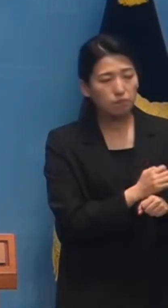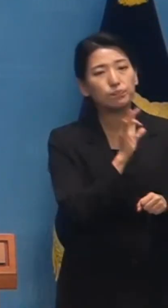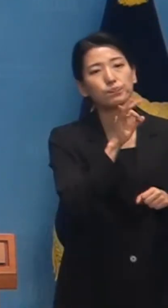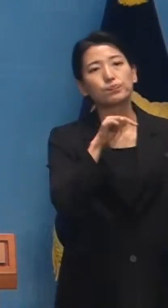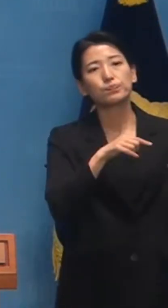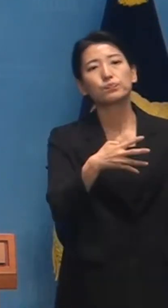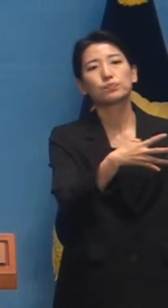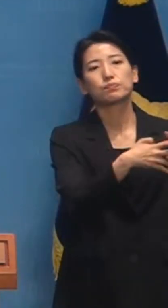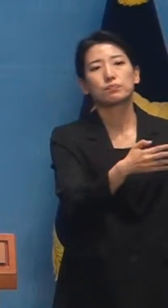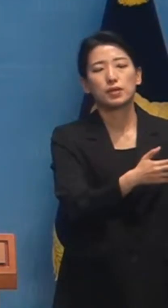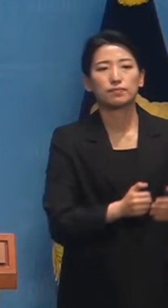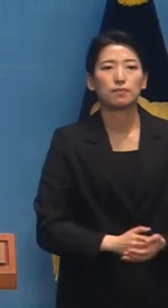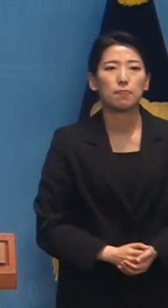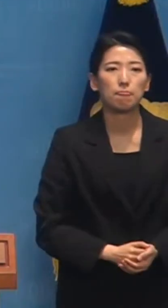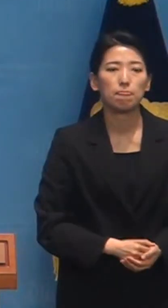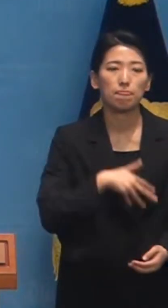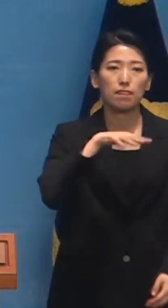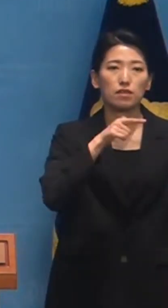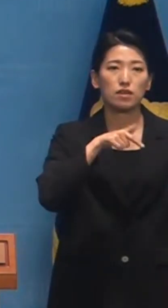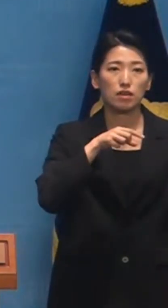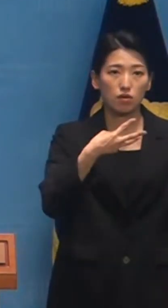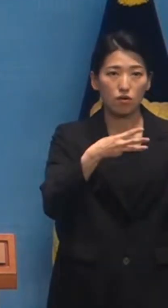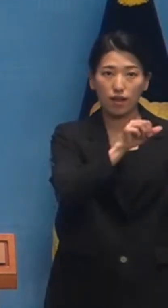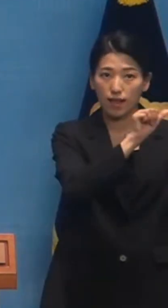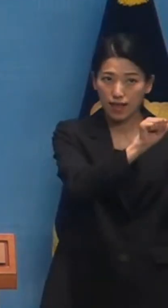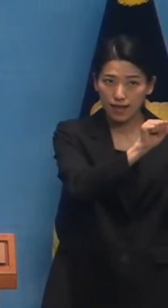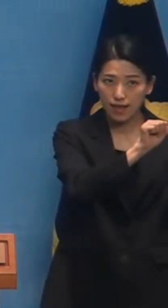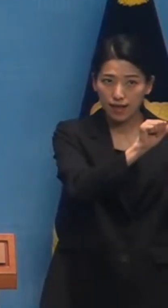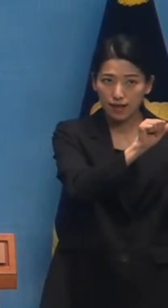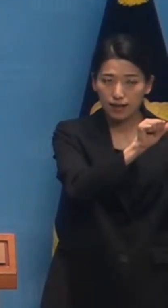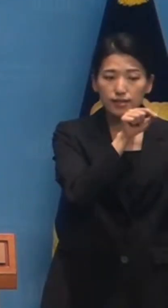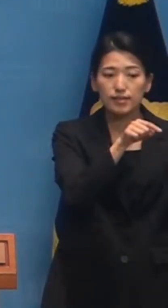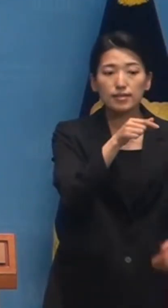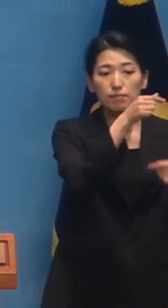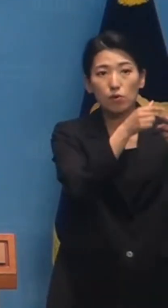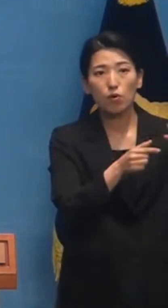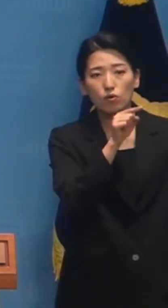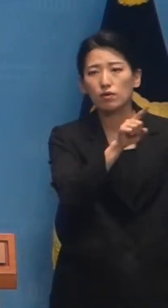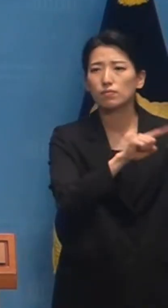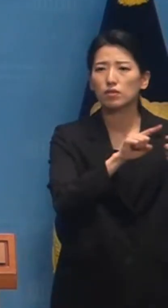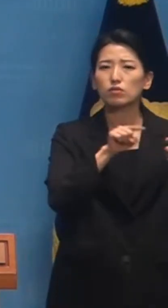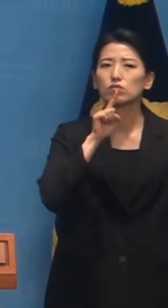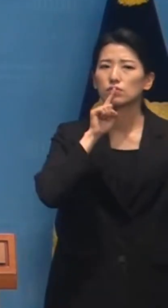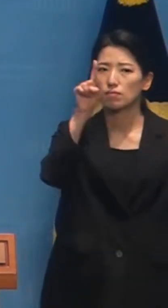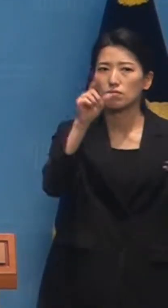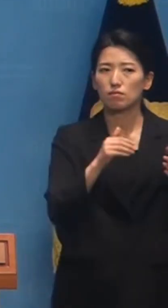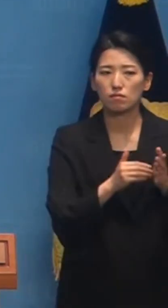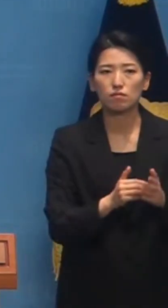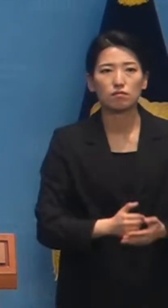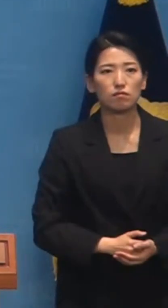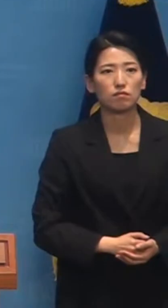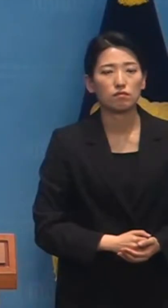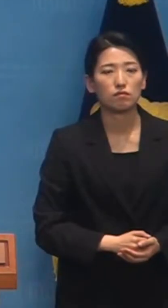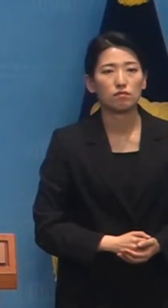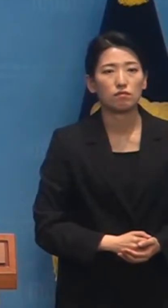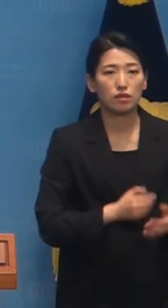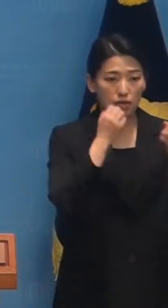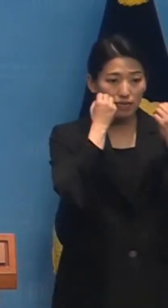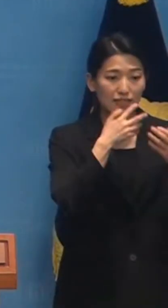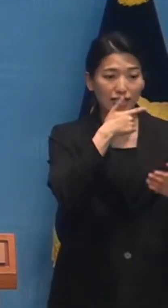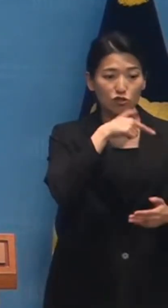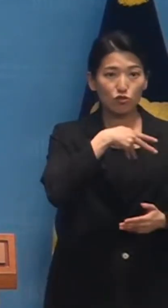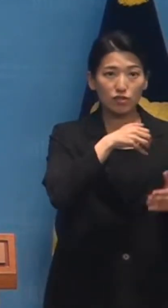채널A 돌직구쇼, 김진애 돌직구쇼 허위사실 유포 사례 선방심의 심의 신청하였습니다. 안영환 전 새누리당 의원은 5월